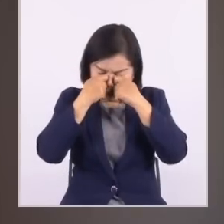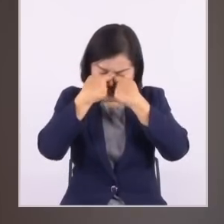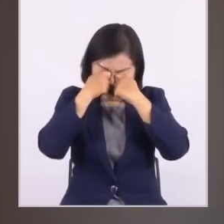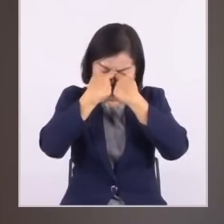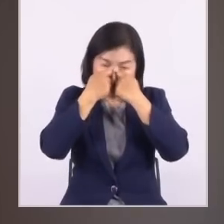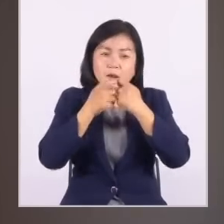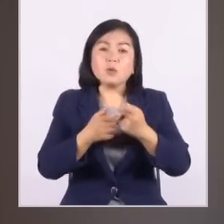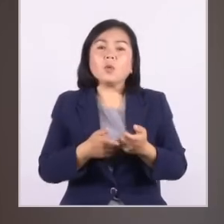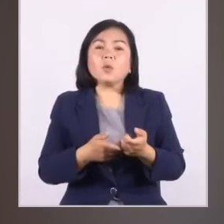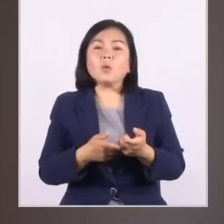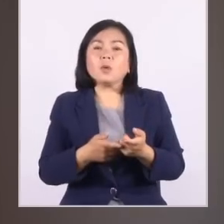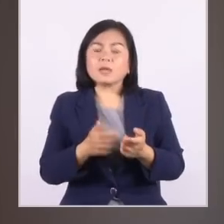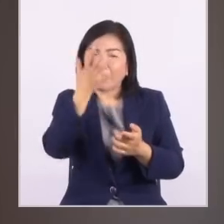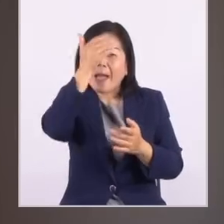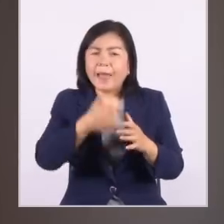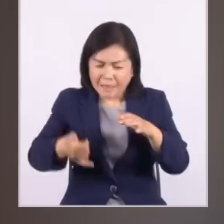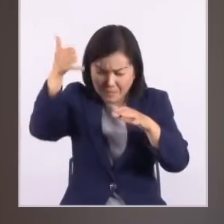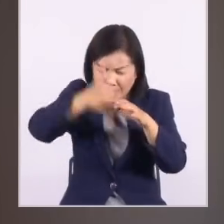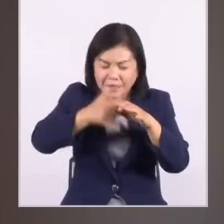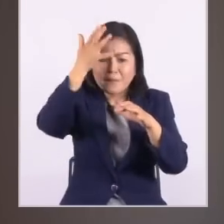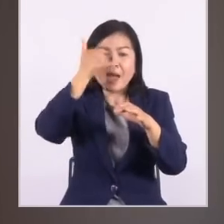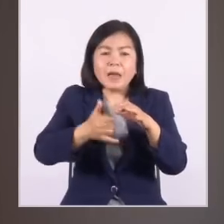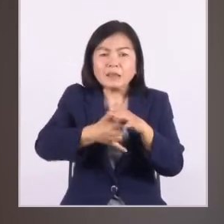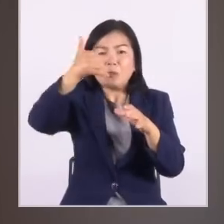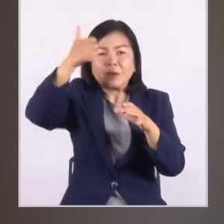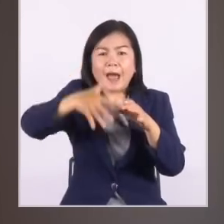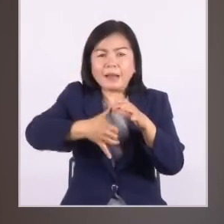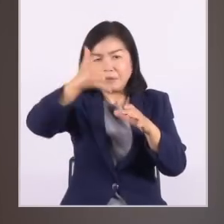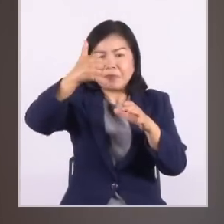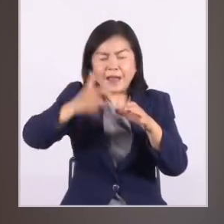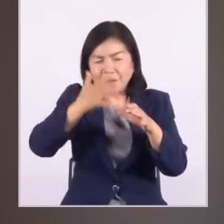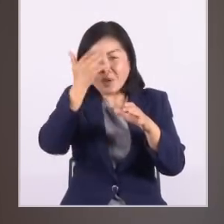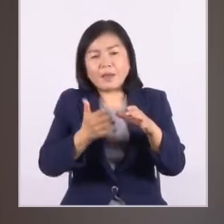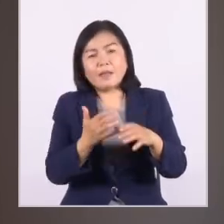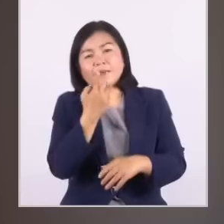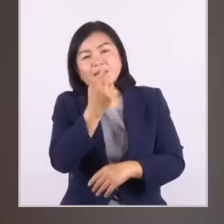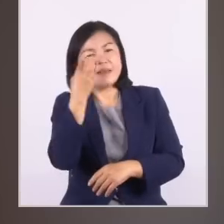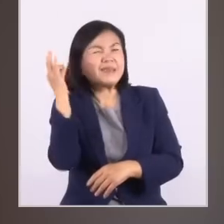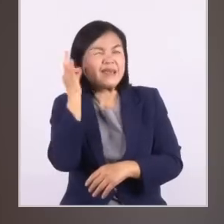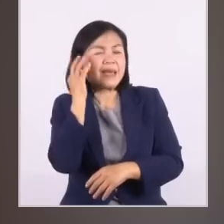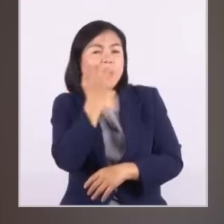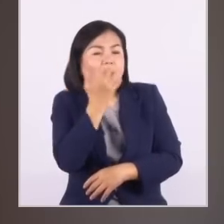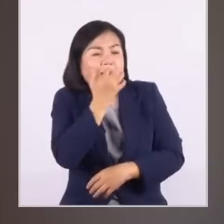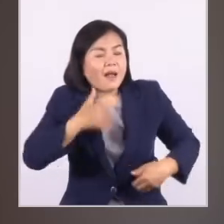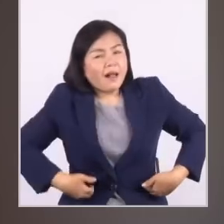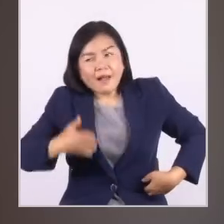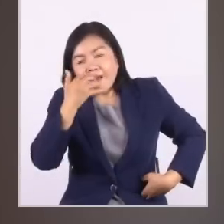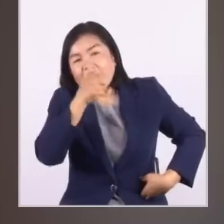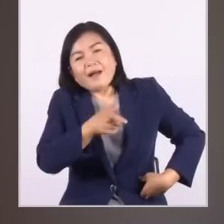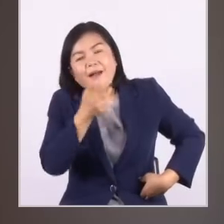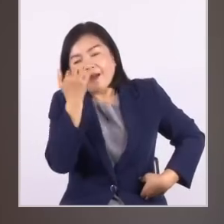เวรตลายแล้วมึงเข้าไปไหมยืนขึ้นไม่ได้เลยไงโอ้ยตายจะทำไงแล้ว